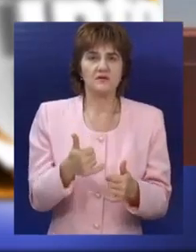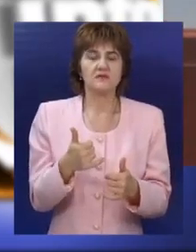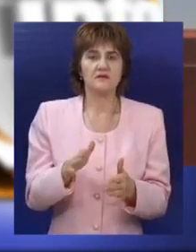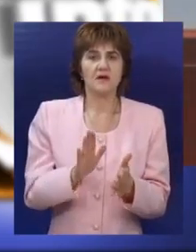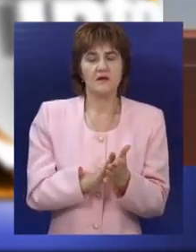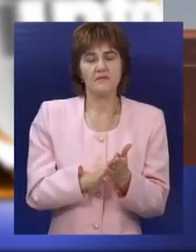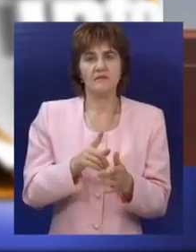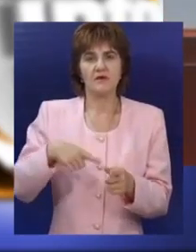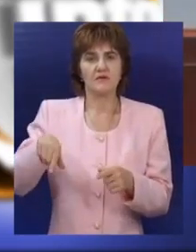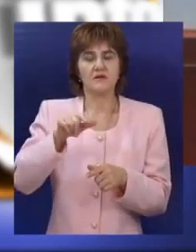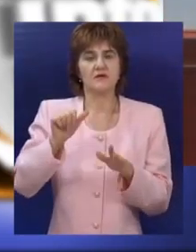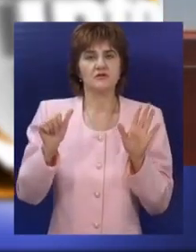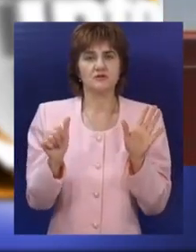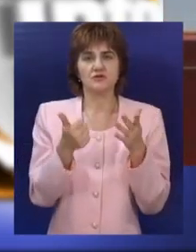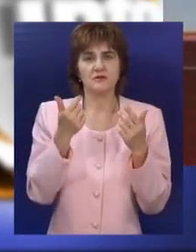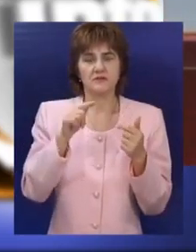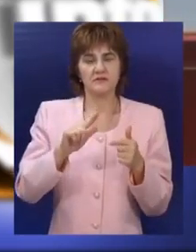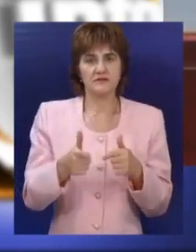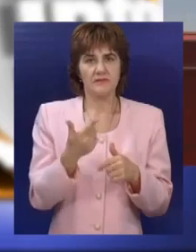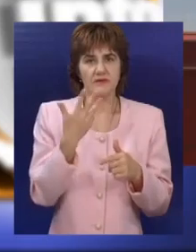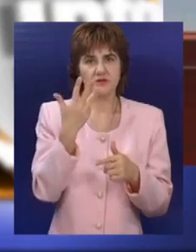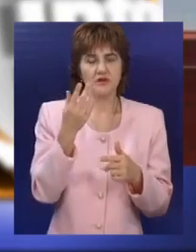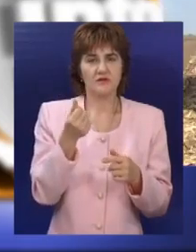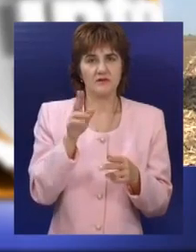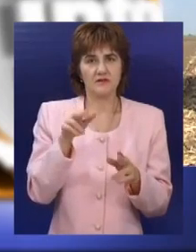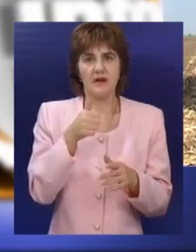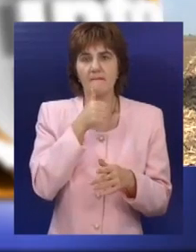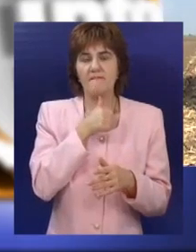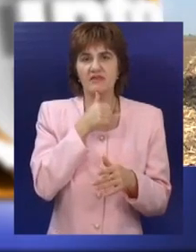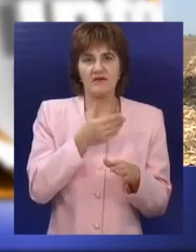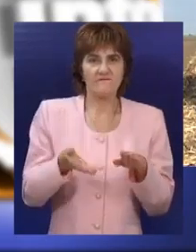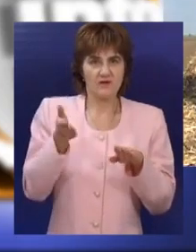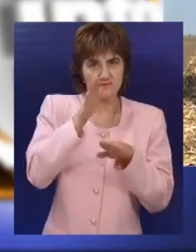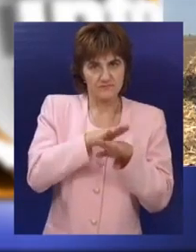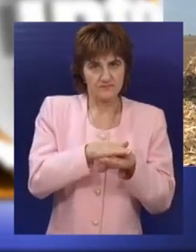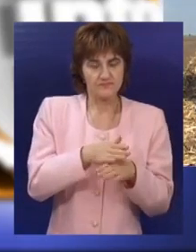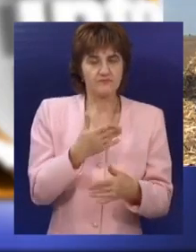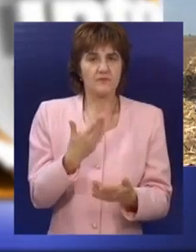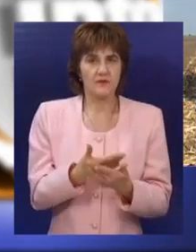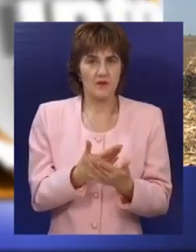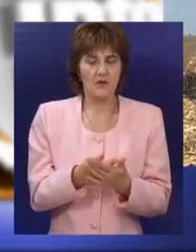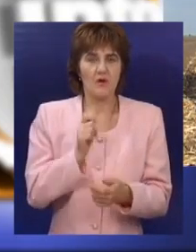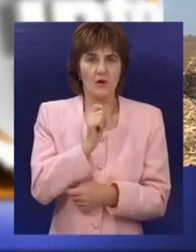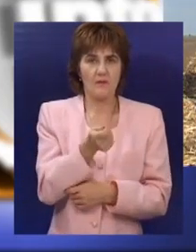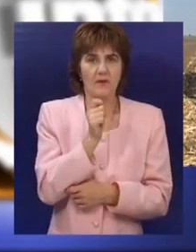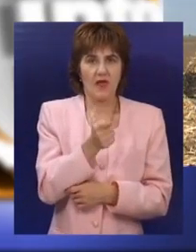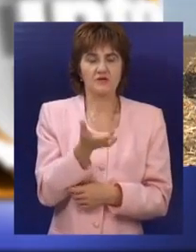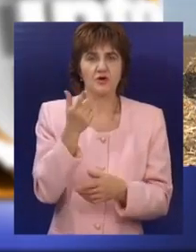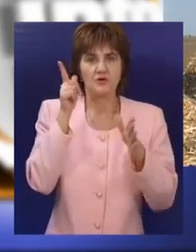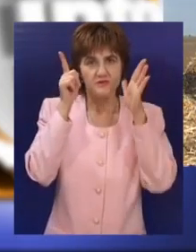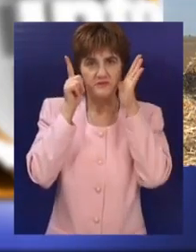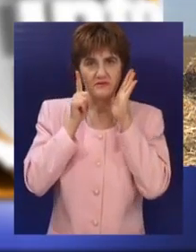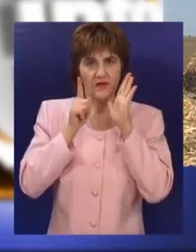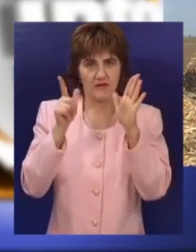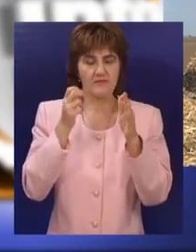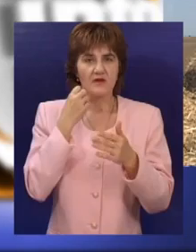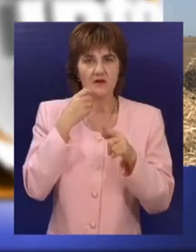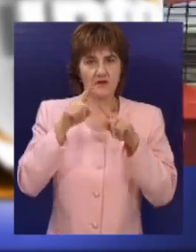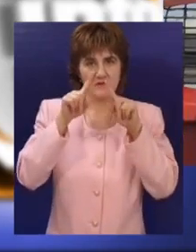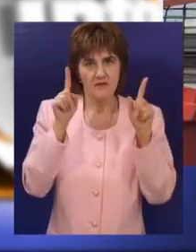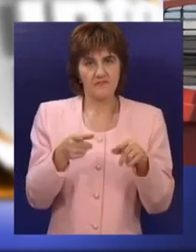iznosi 16,74 dinara sa PDV-om. Direkcija za robne rezerve plaćanje će izvršiti u roku od 7 dana od